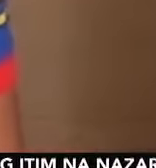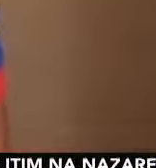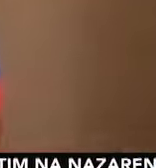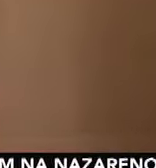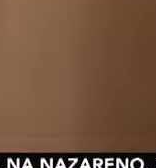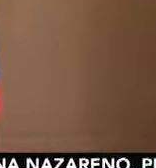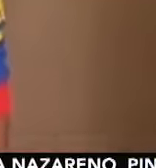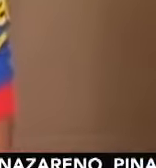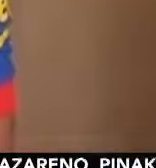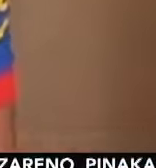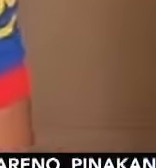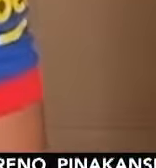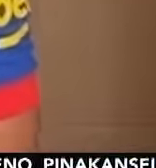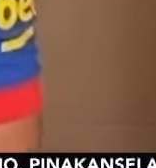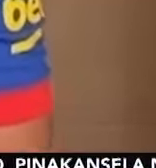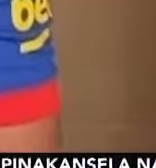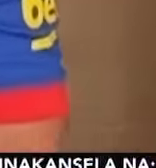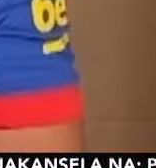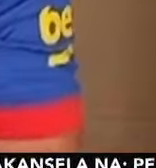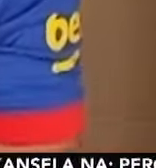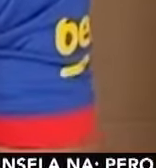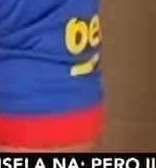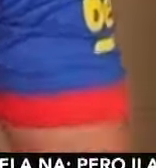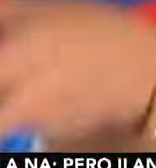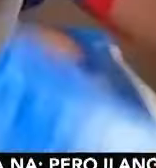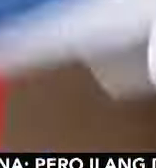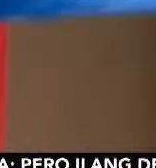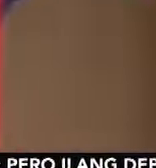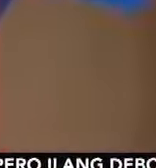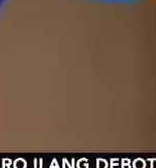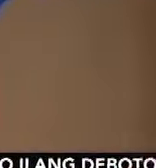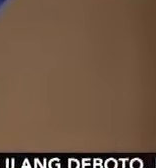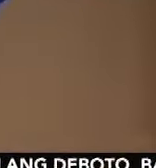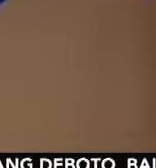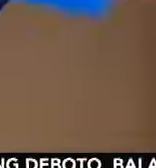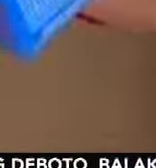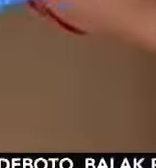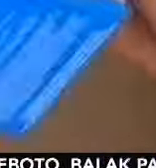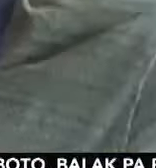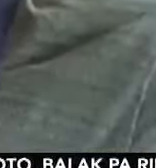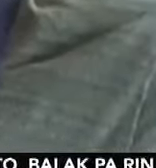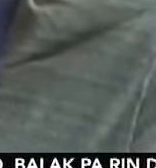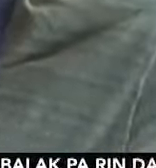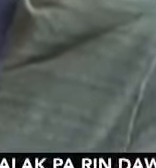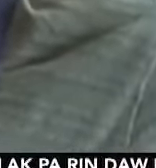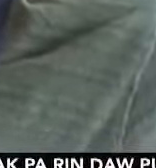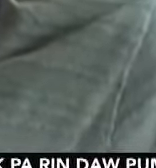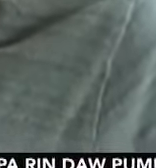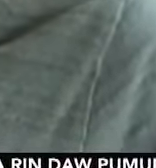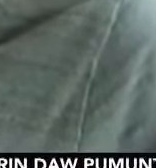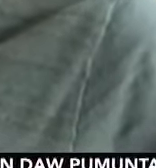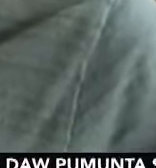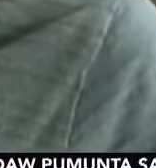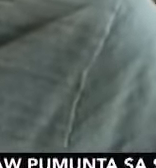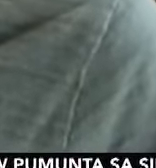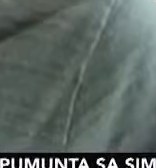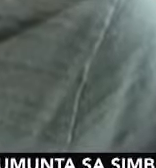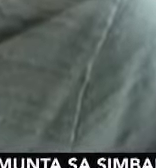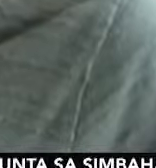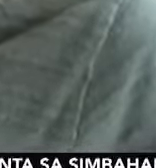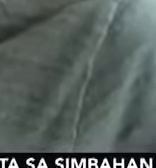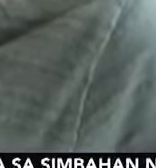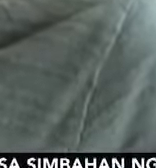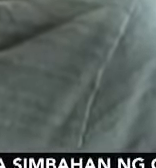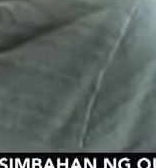5 banig, 3 banig, hanggang 1 banig lang po kami. Ayan, kita-kita naman. Upos. Hindi ko alam kung tinatago, paano?